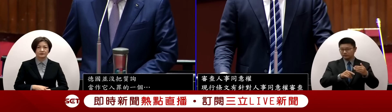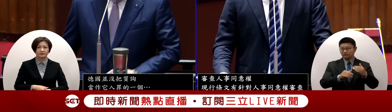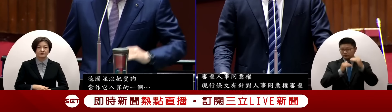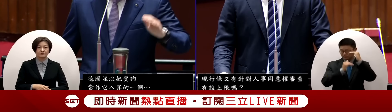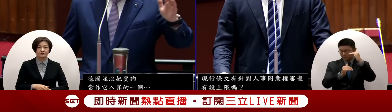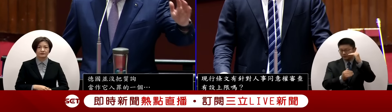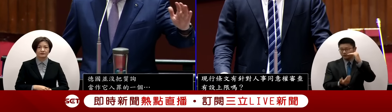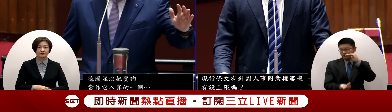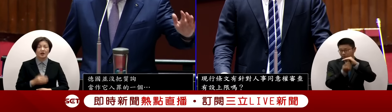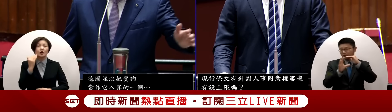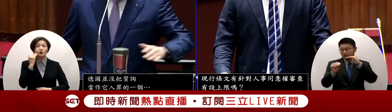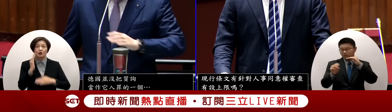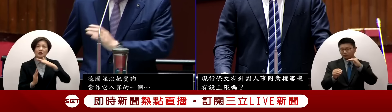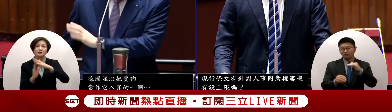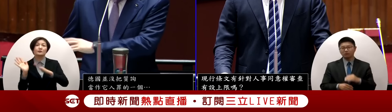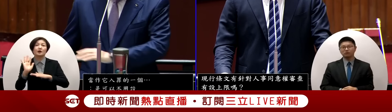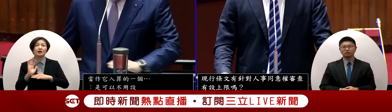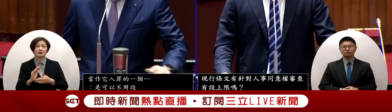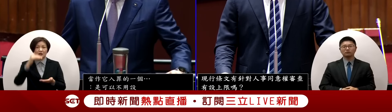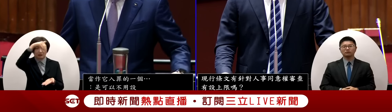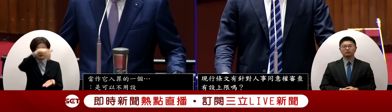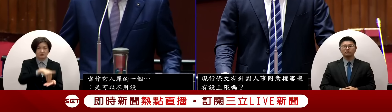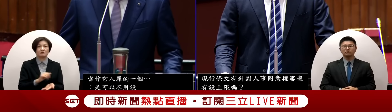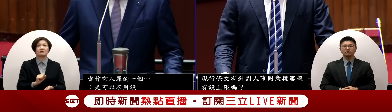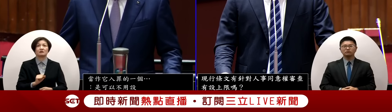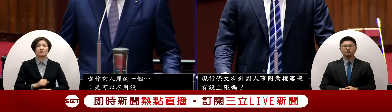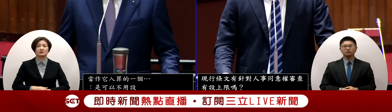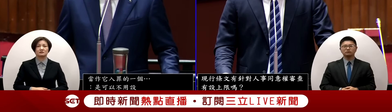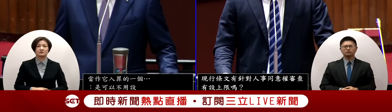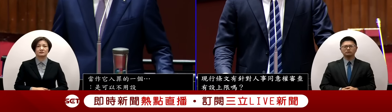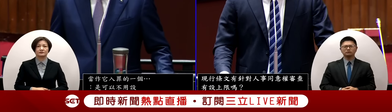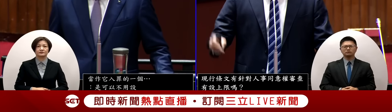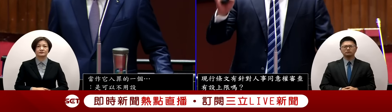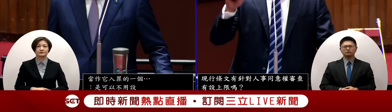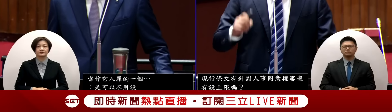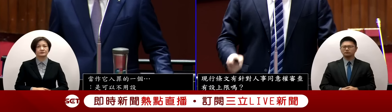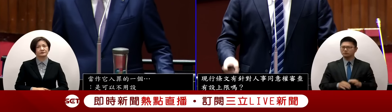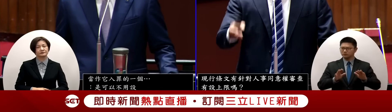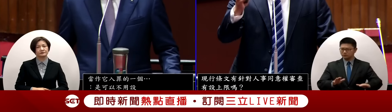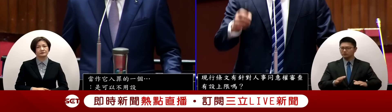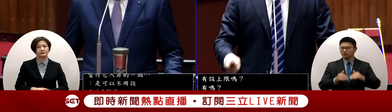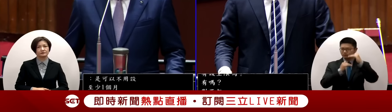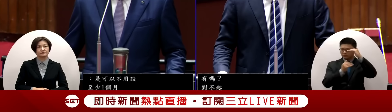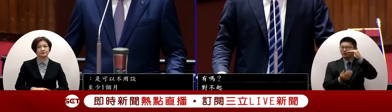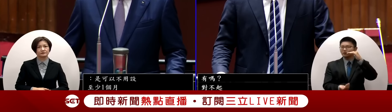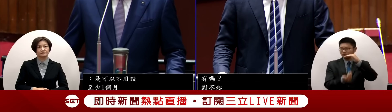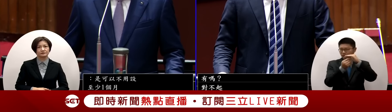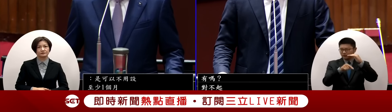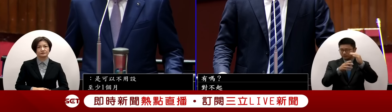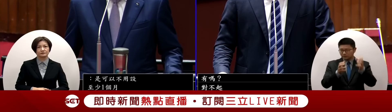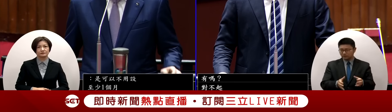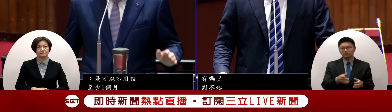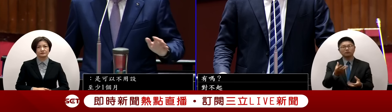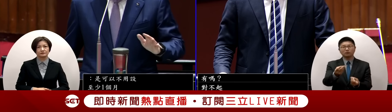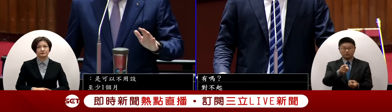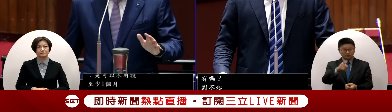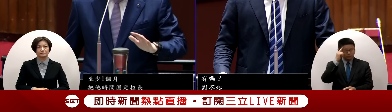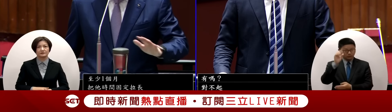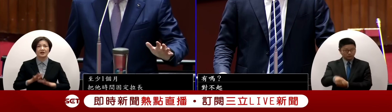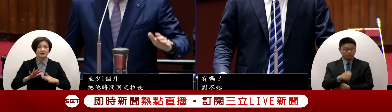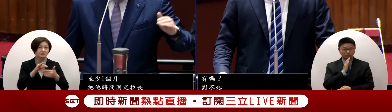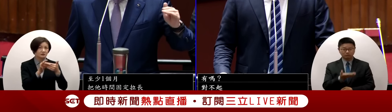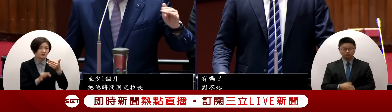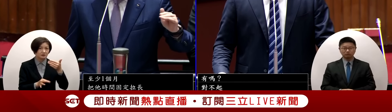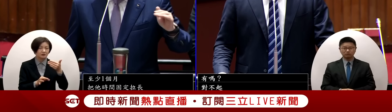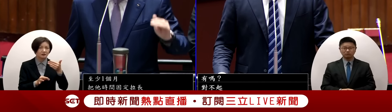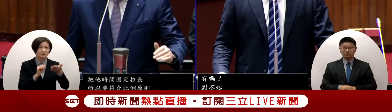限？ 不要设上限，就不要无限的下限。 现在没有设上限，你也同意吗？ 现在的条